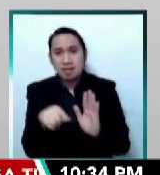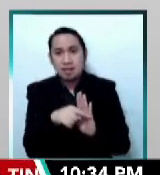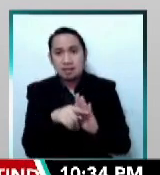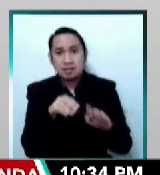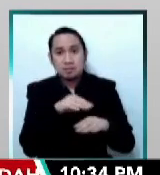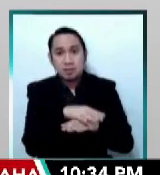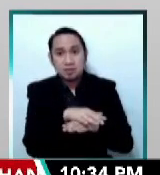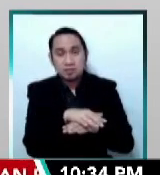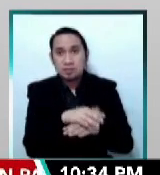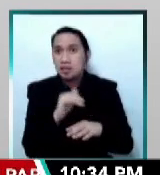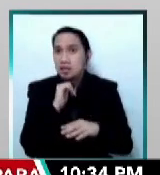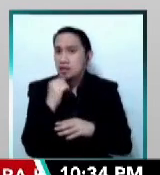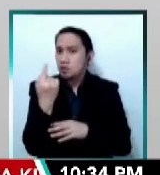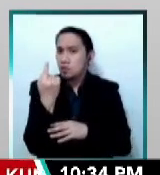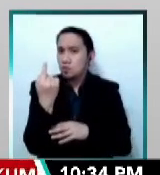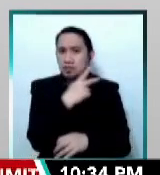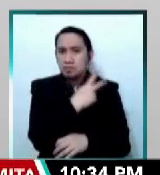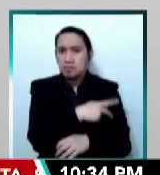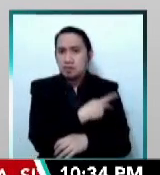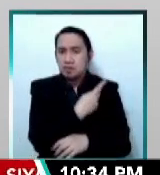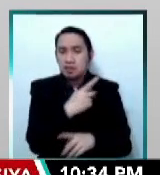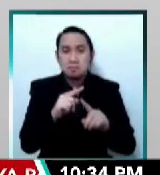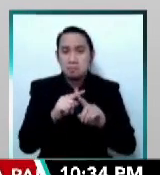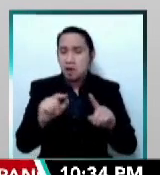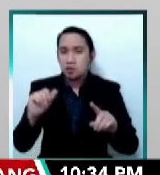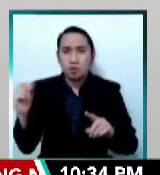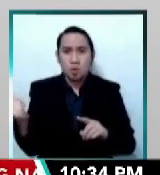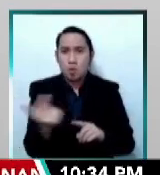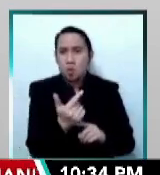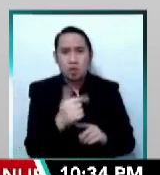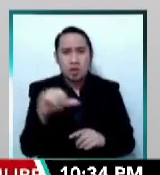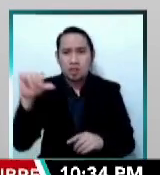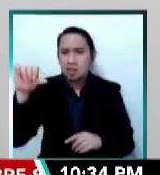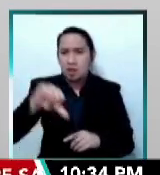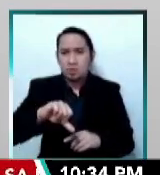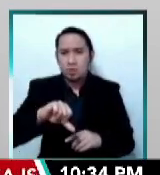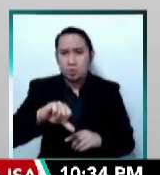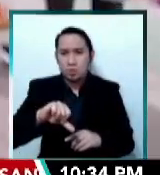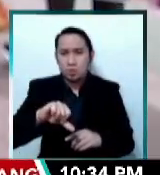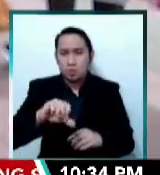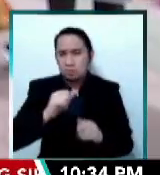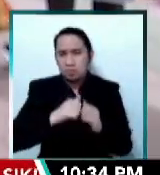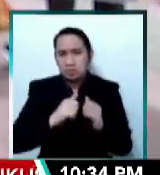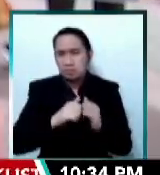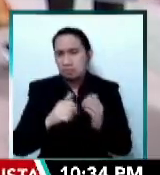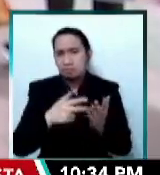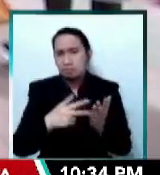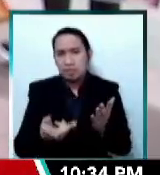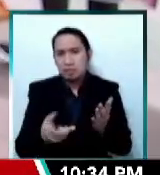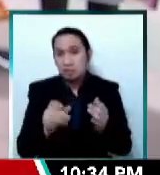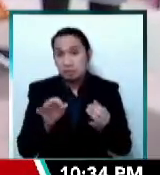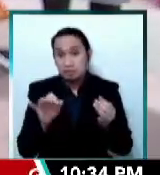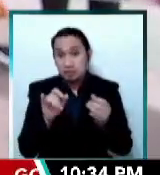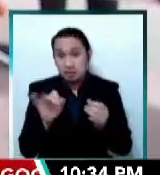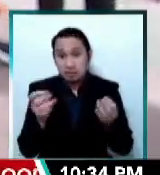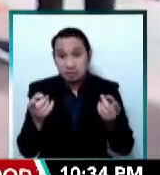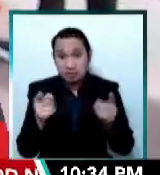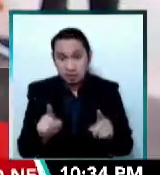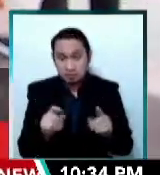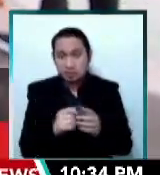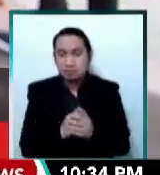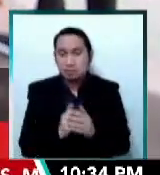lang pasyente, no? Lahat dyan talo kapag nangyari yan. Paano kami? Katulad yan,